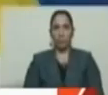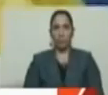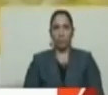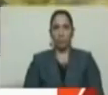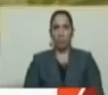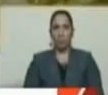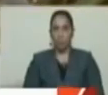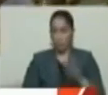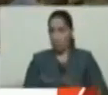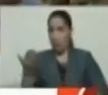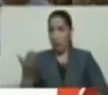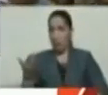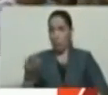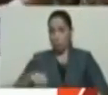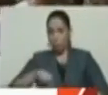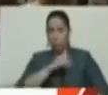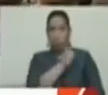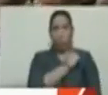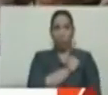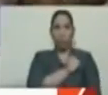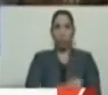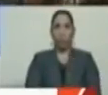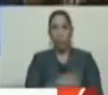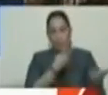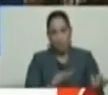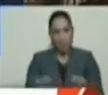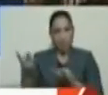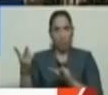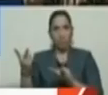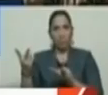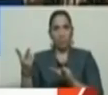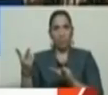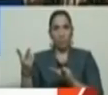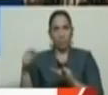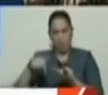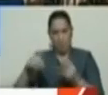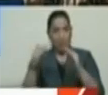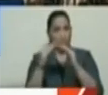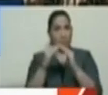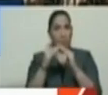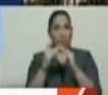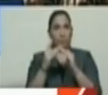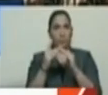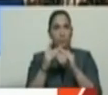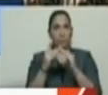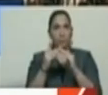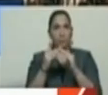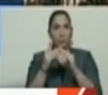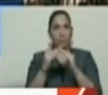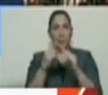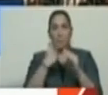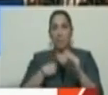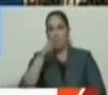العداء والتحدي للولايات المتحدة الأمريكية، وحتى يعني فشل أكثر من انقلاب، يعني في نتذكر